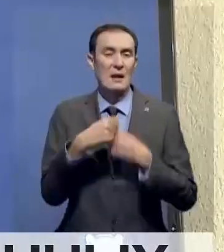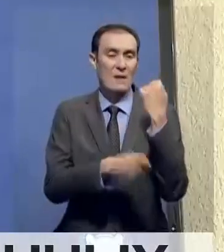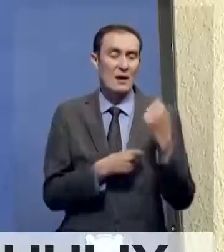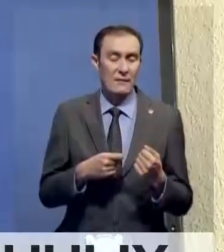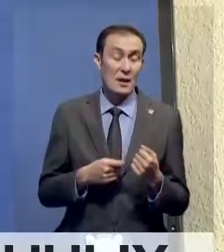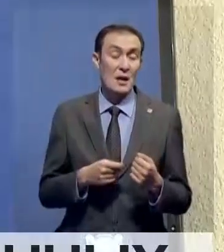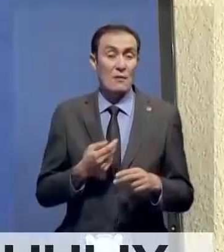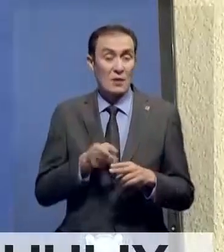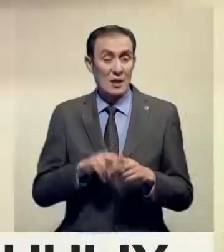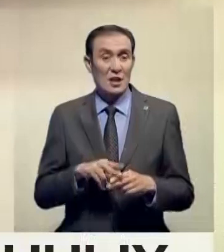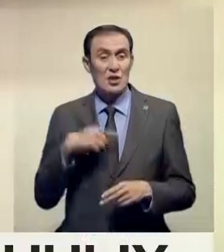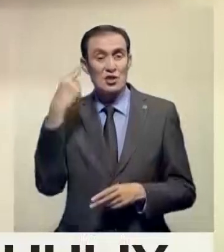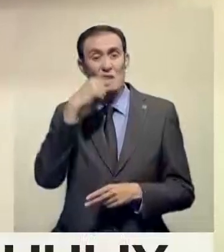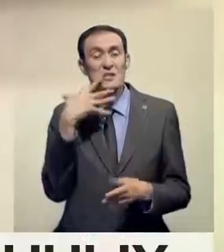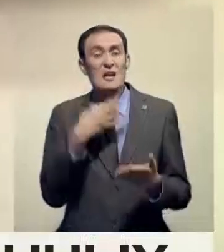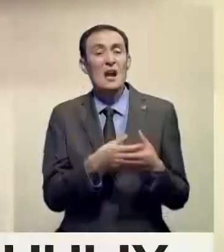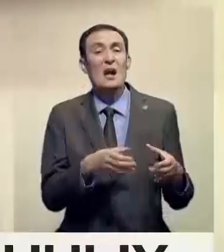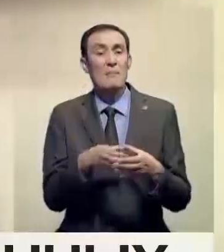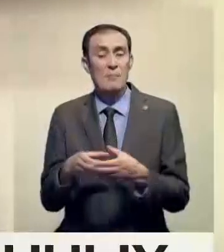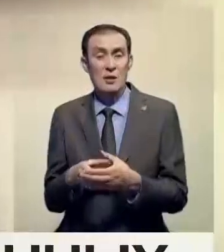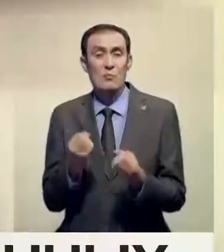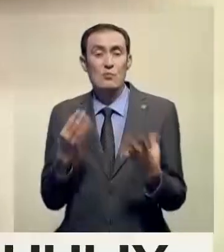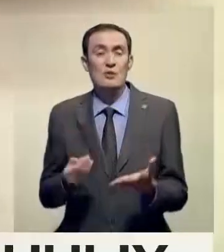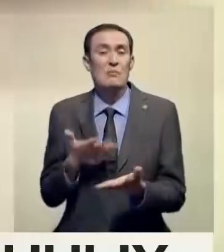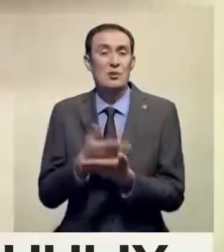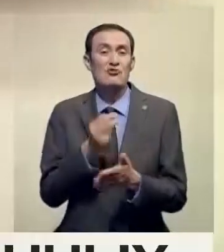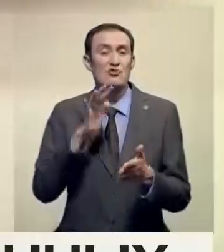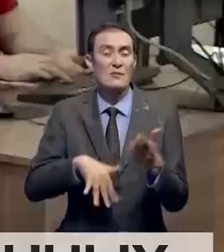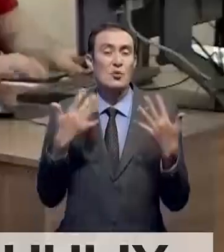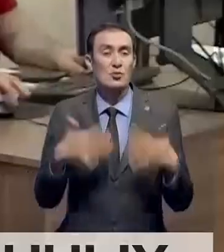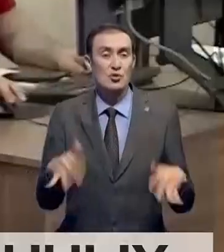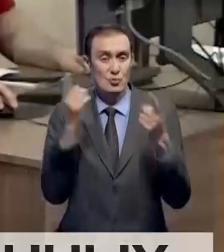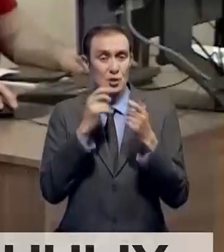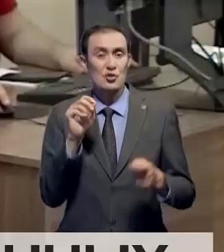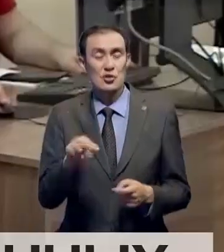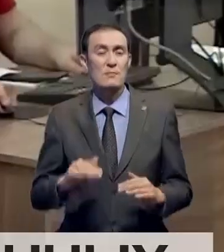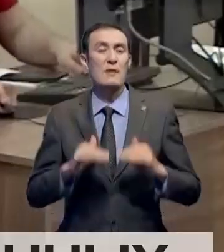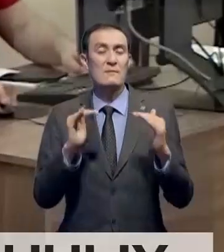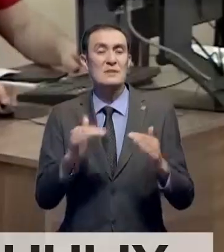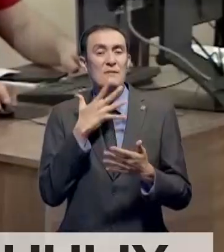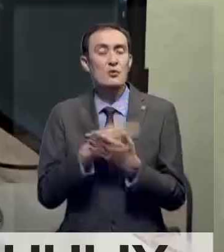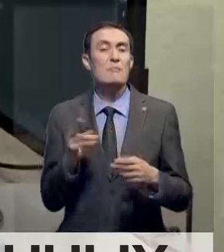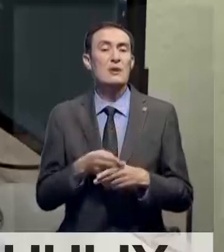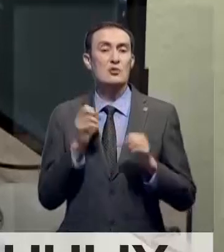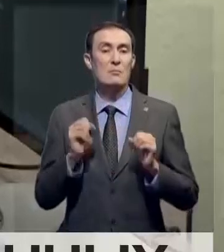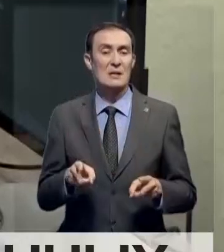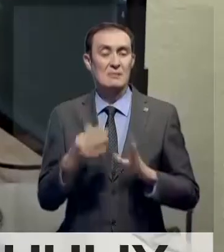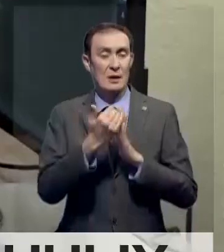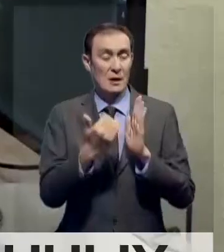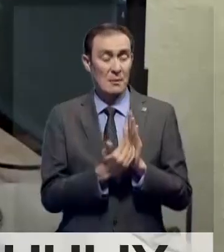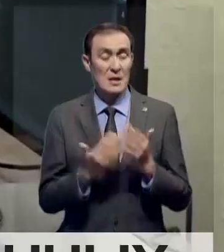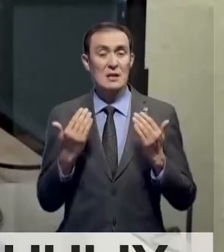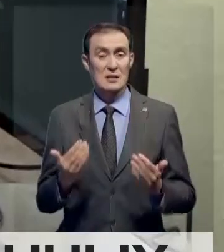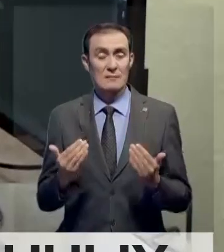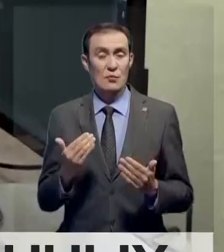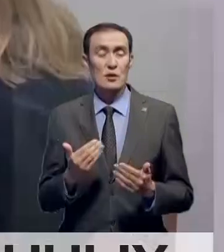Другими словами, это частные компании, которым проще заплатить штраф за утечку данных, чем повысить уровень своей безопасности. К слову, на